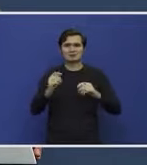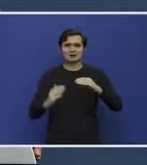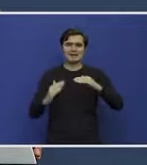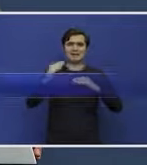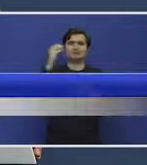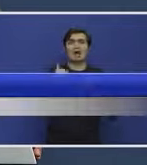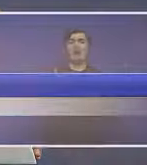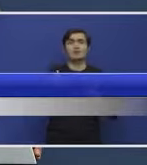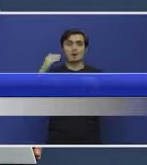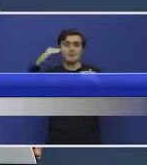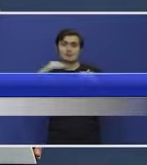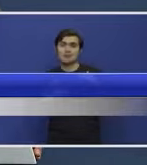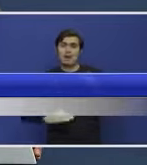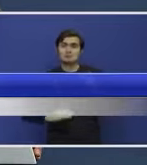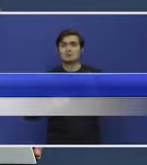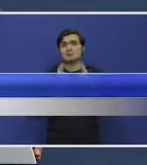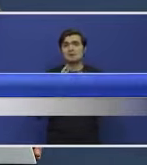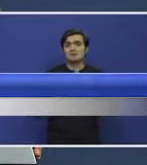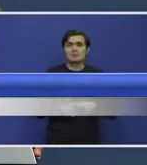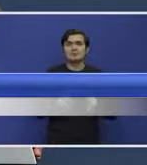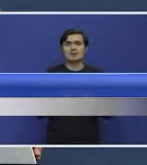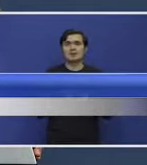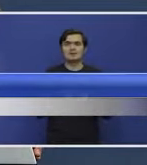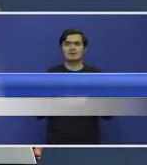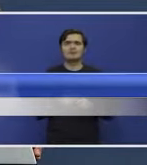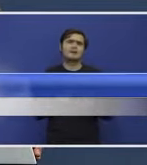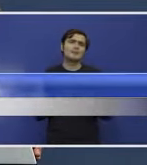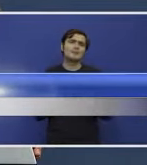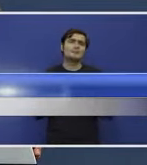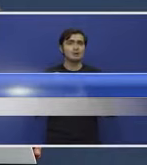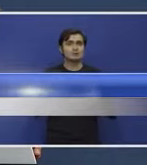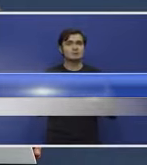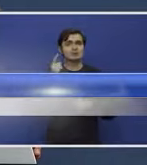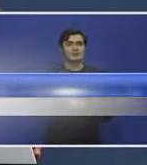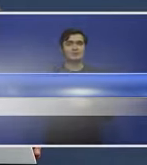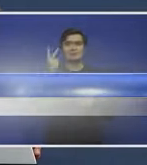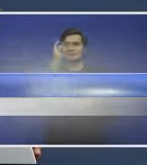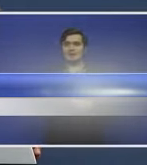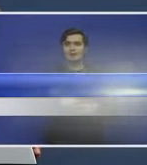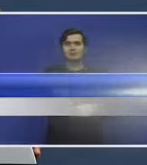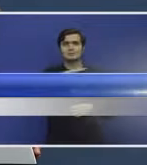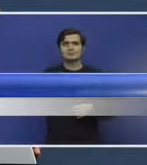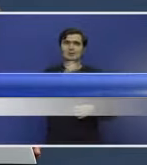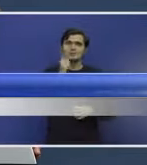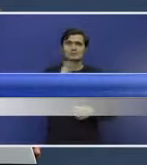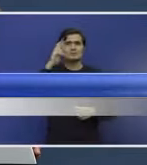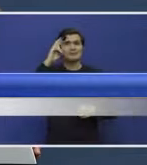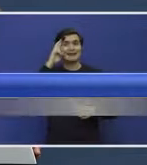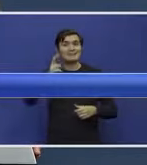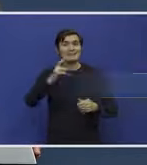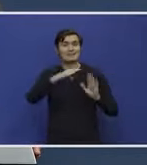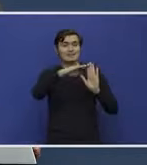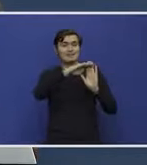sperăm să putem să-l menținem așa, dar pentru aceasta trebuie să înțeleagă toată lumea că trebuie să respectăm regulile.